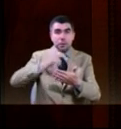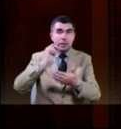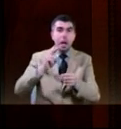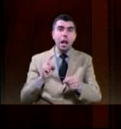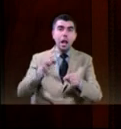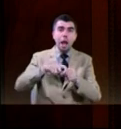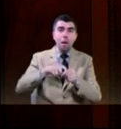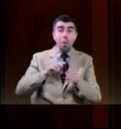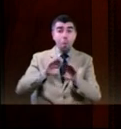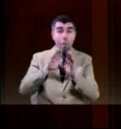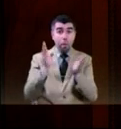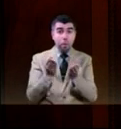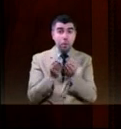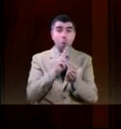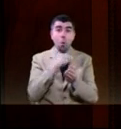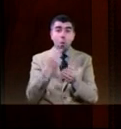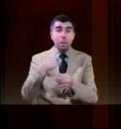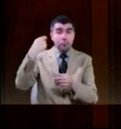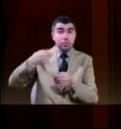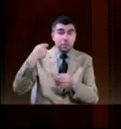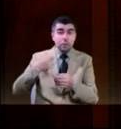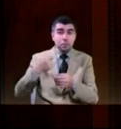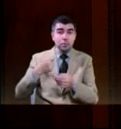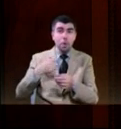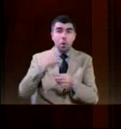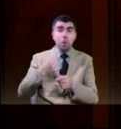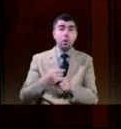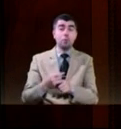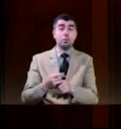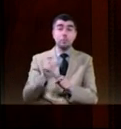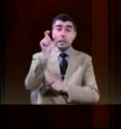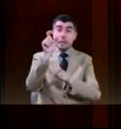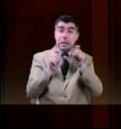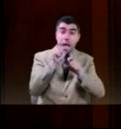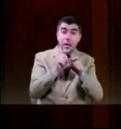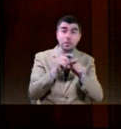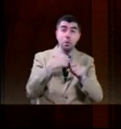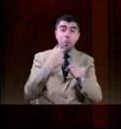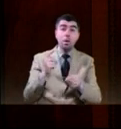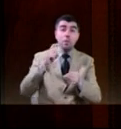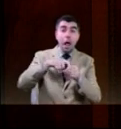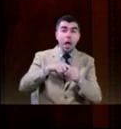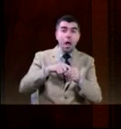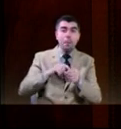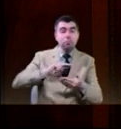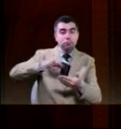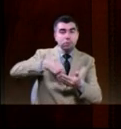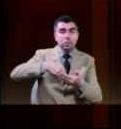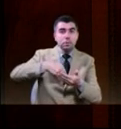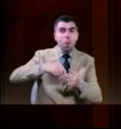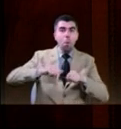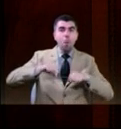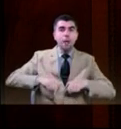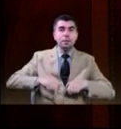أدت الدولة كافة الحقوق ديالها ولا ما أدتش؟ الناس اللي كانوا كيمثلوا ديك الساعات الموظفين وقعوا مع سيدري جدو